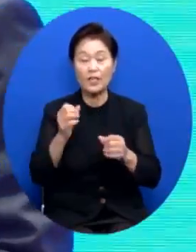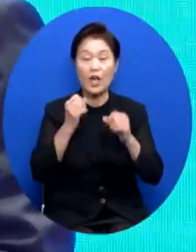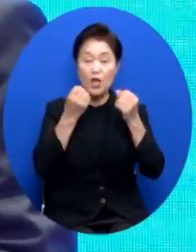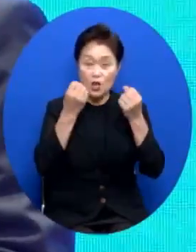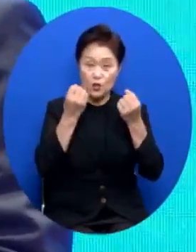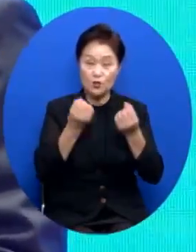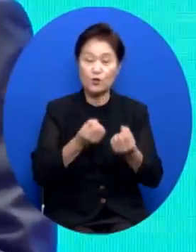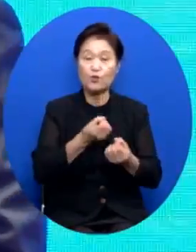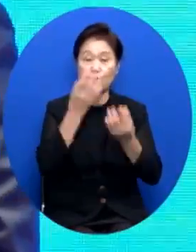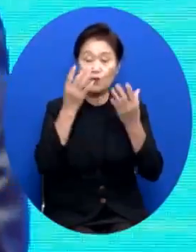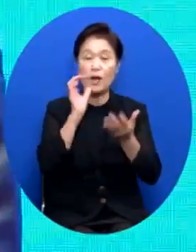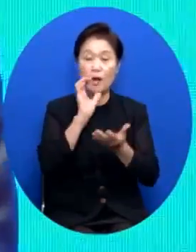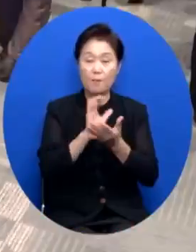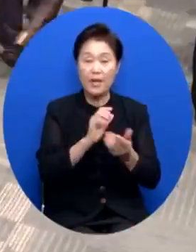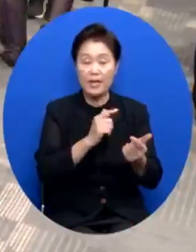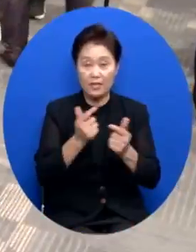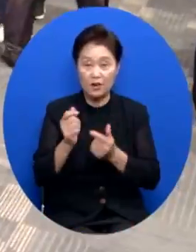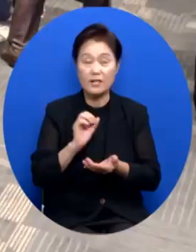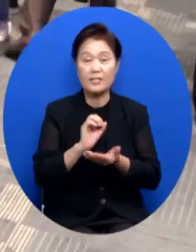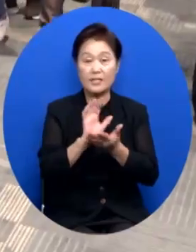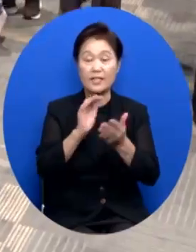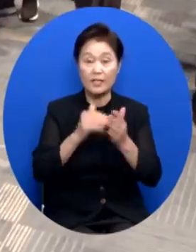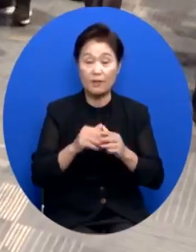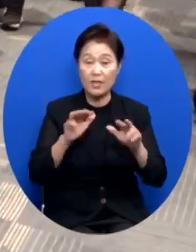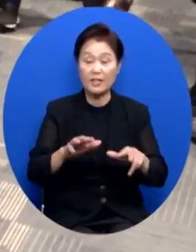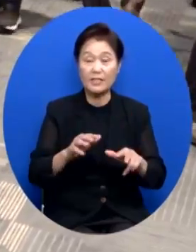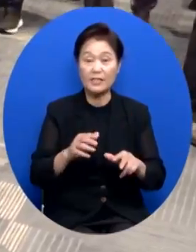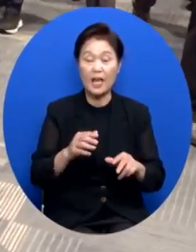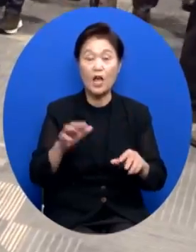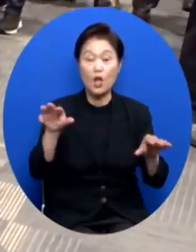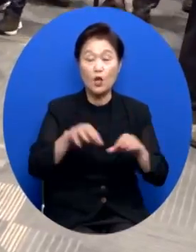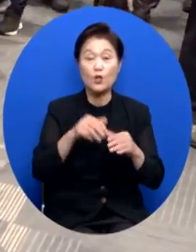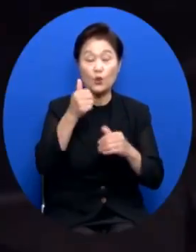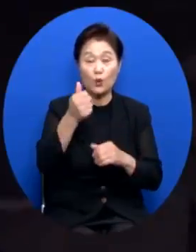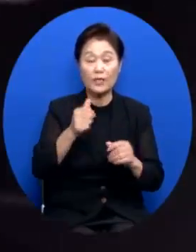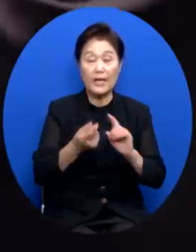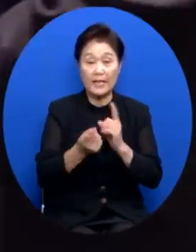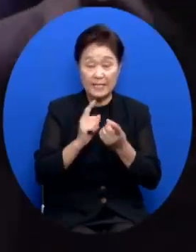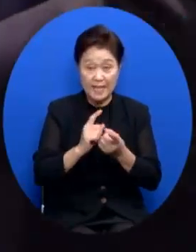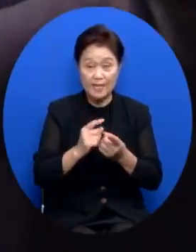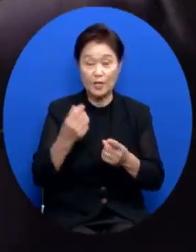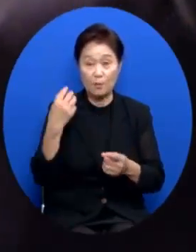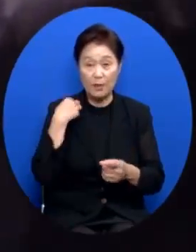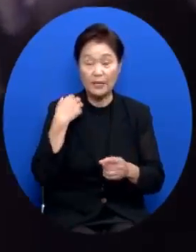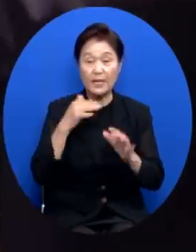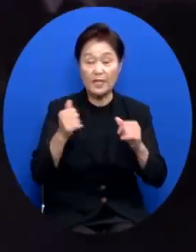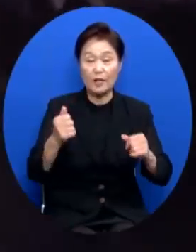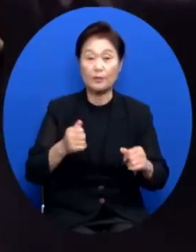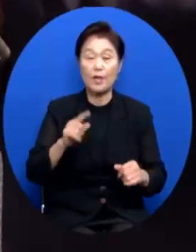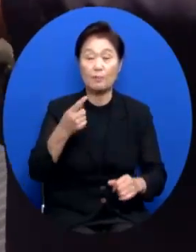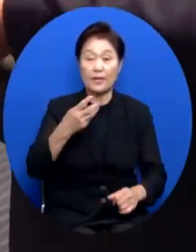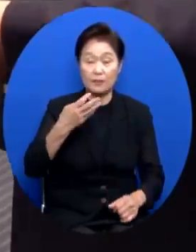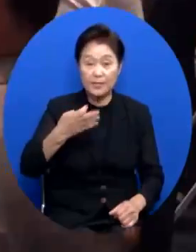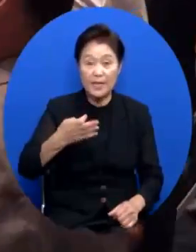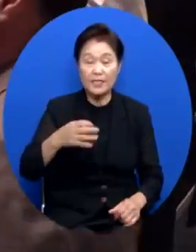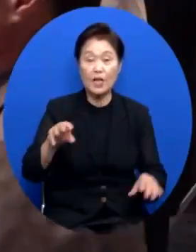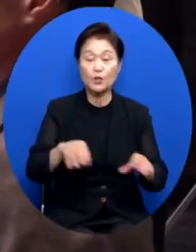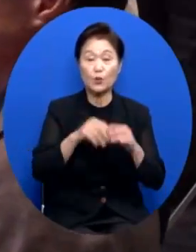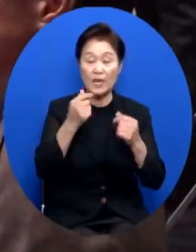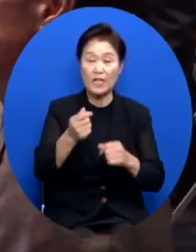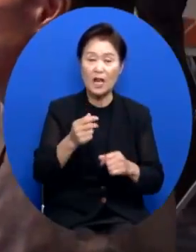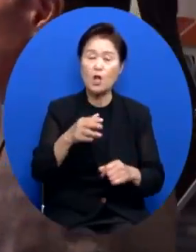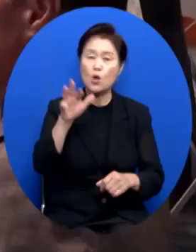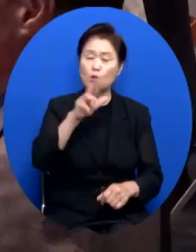격려금을 전달했습니다. 현재도 총회장 직무대행인 기독교 한국침례회는 114차 정기총회로 총회장